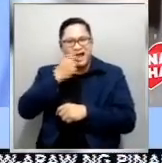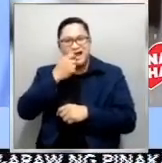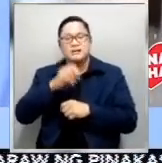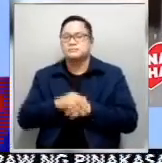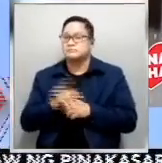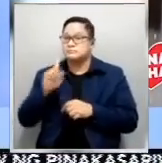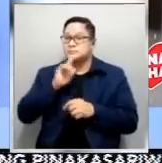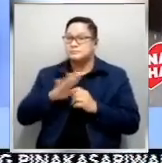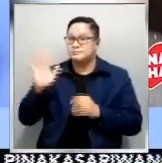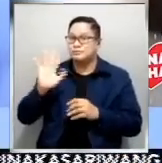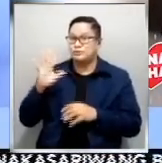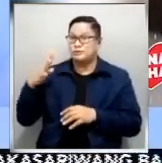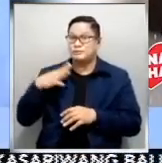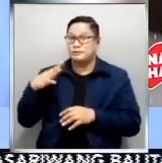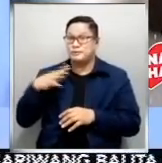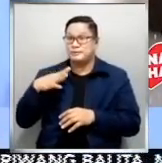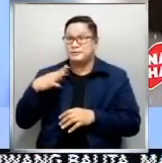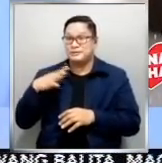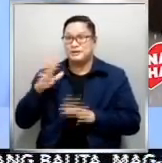ha.